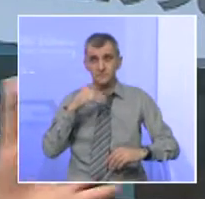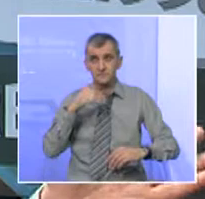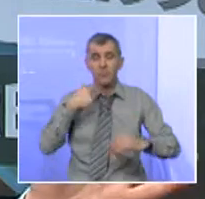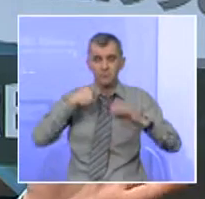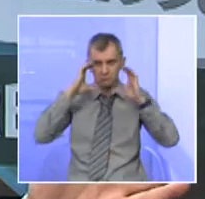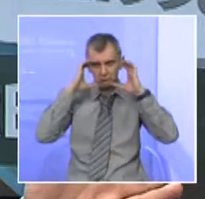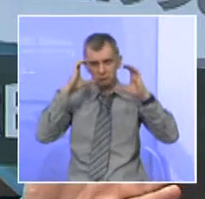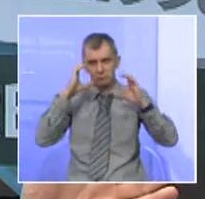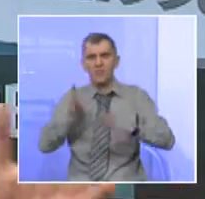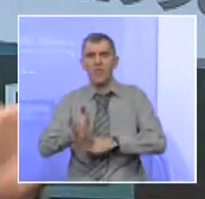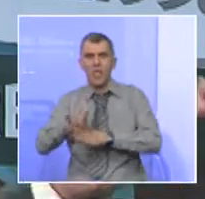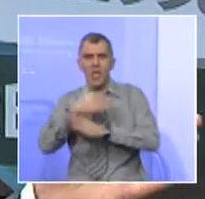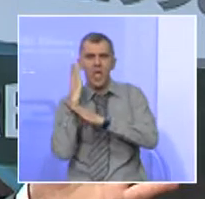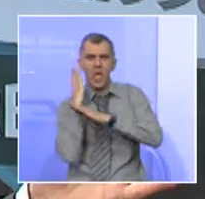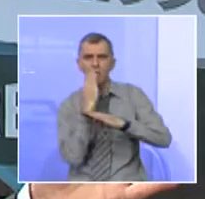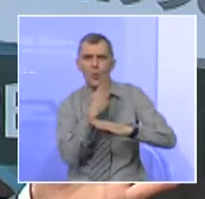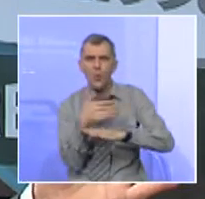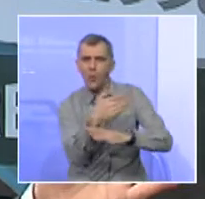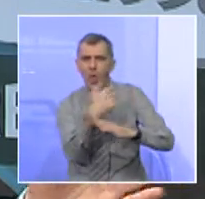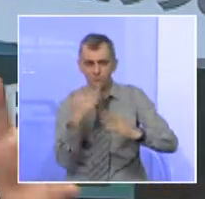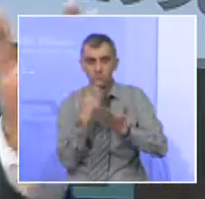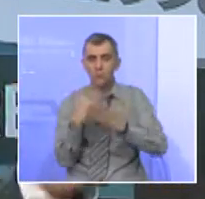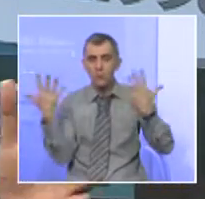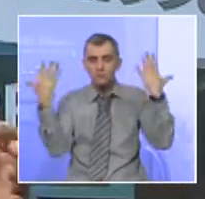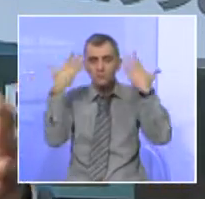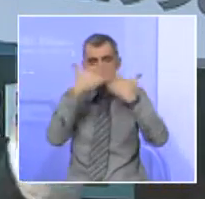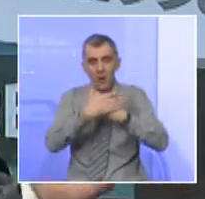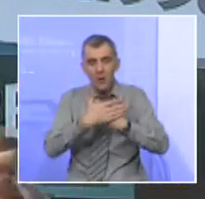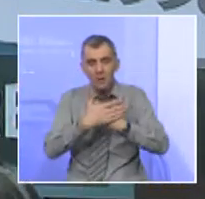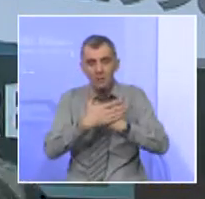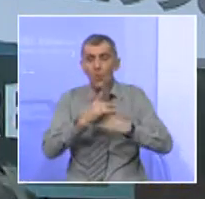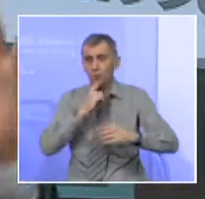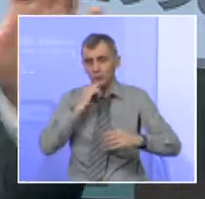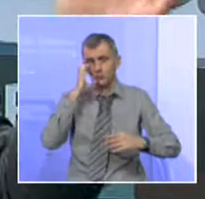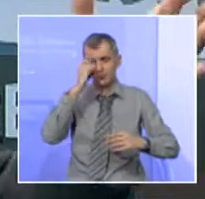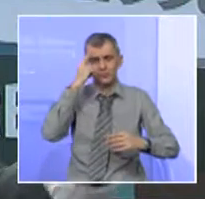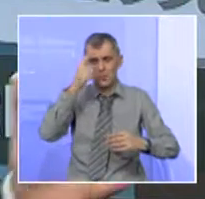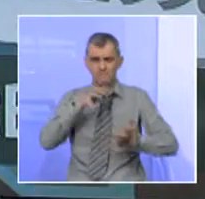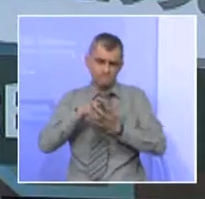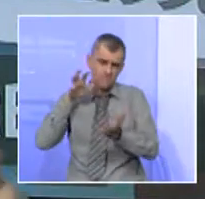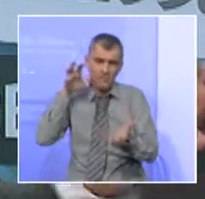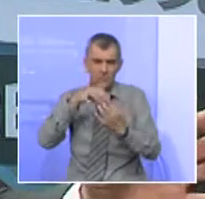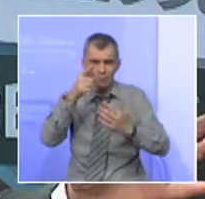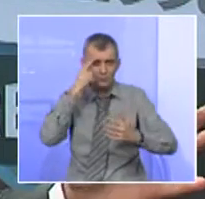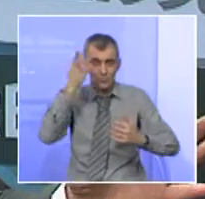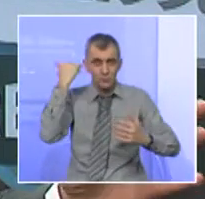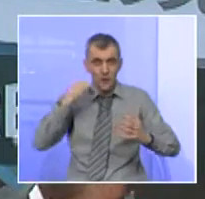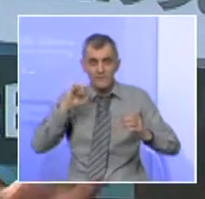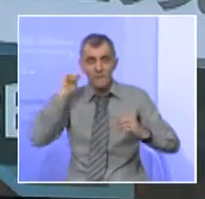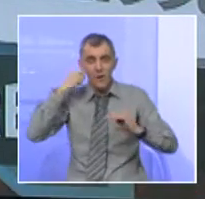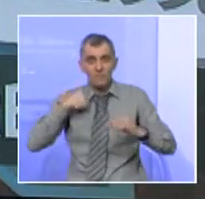Gledali smo Ajkulu. Bio je mrak. I kogod je gledao Ajkulu, ralje, sjeća se, to je napet